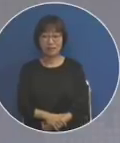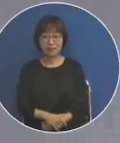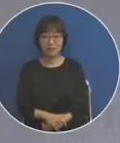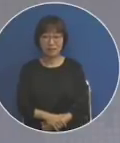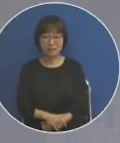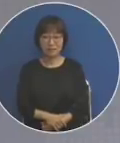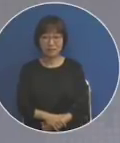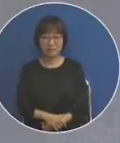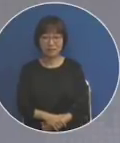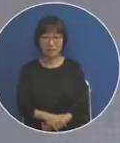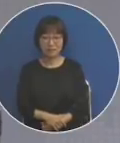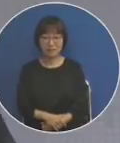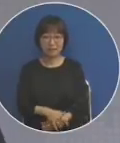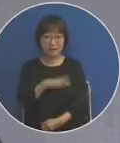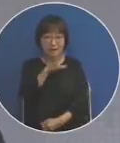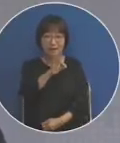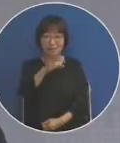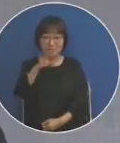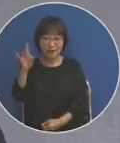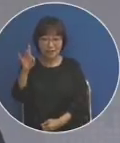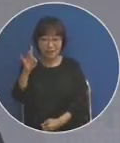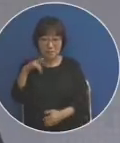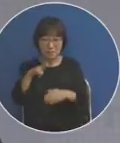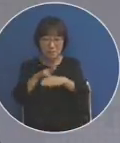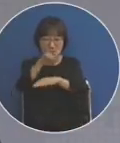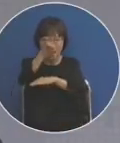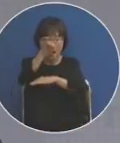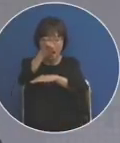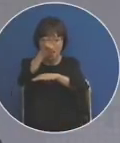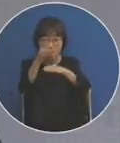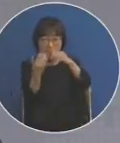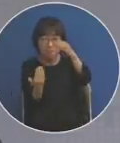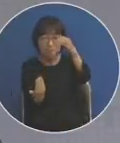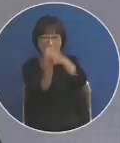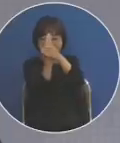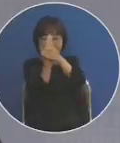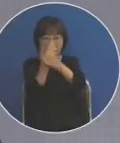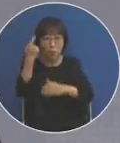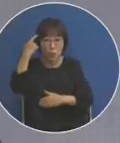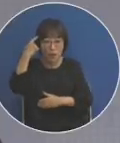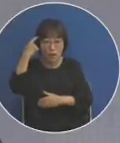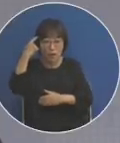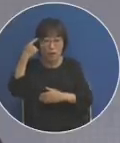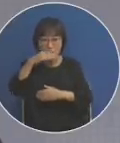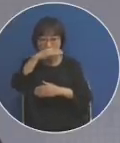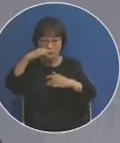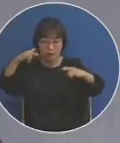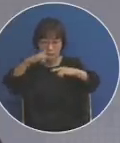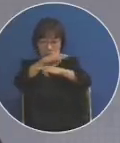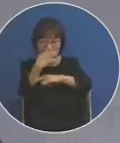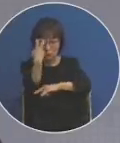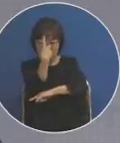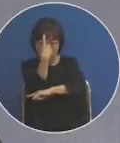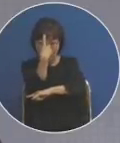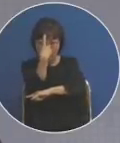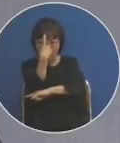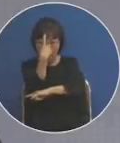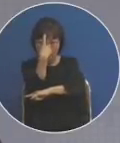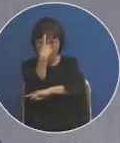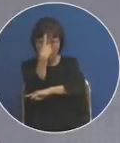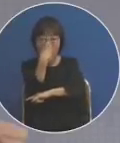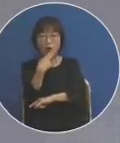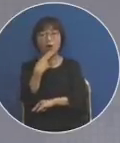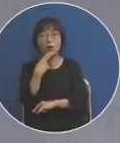비행기들이 거기에서 벗어난 겁니다. And there are those plane flights that have crashed down. It's because they have fallen out from the sight